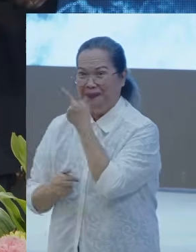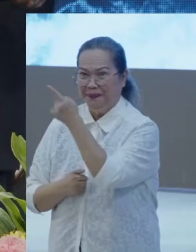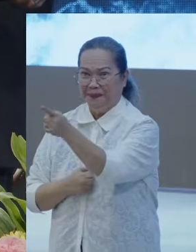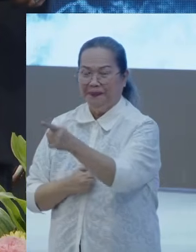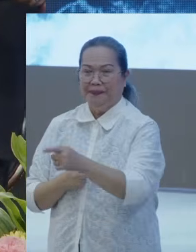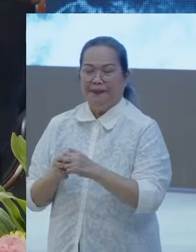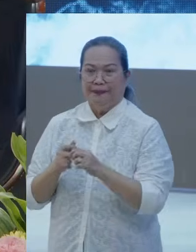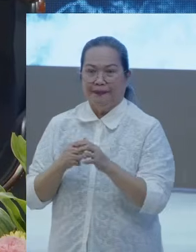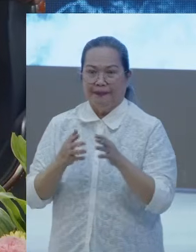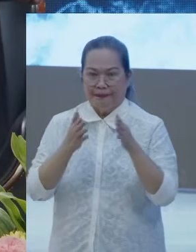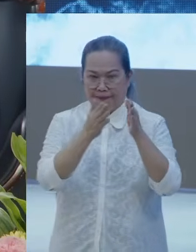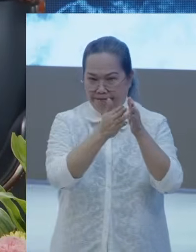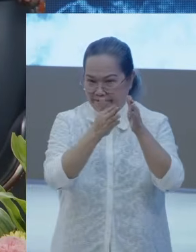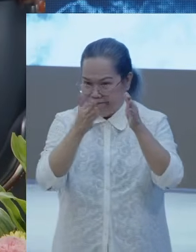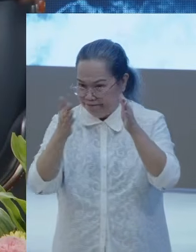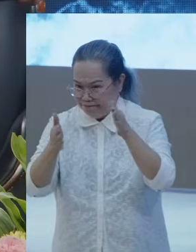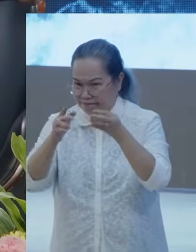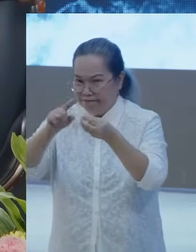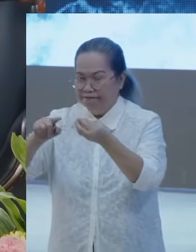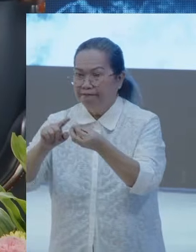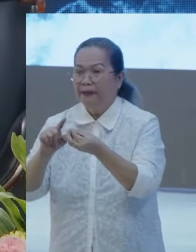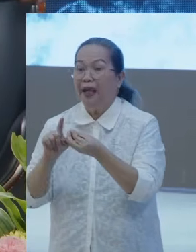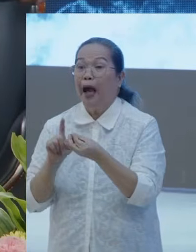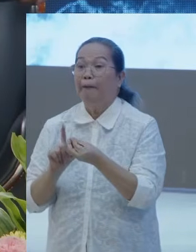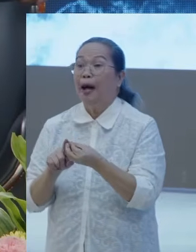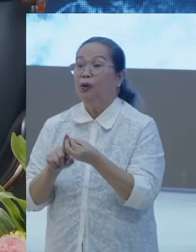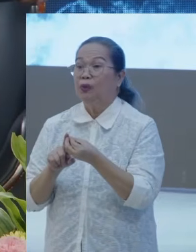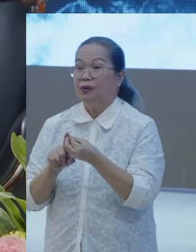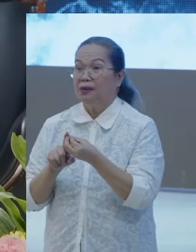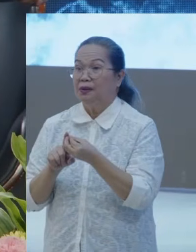Yung preceding verses ay tungkol sa mga